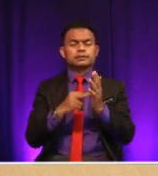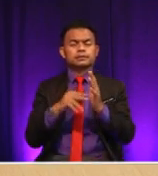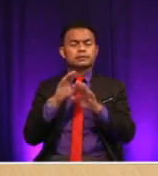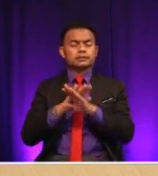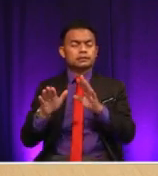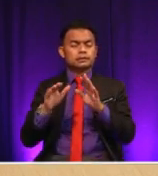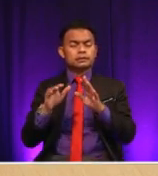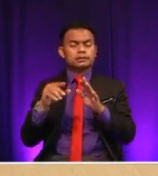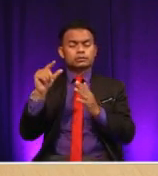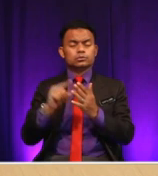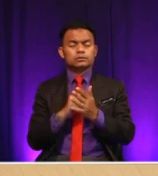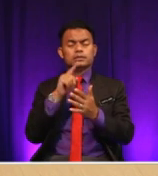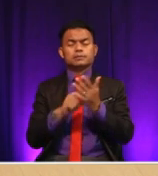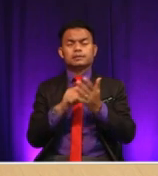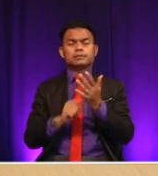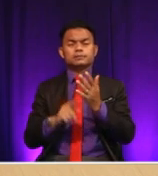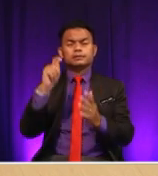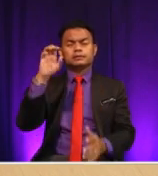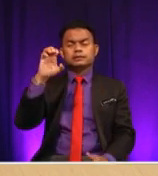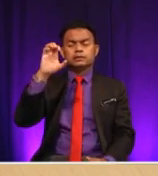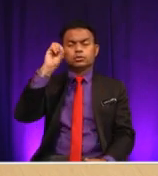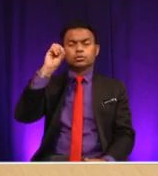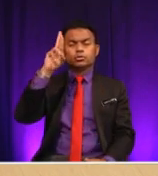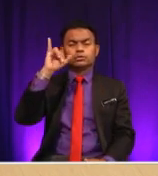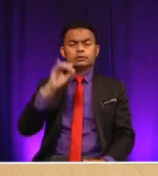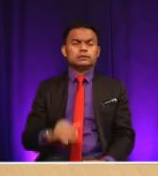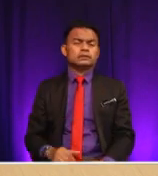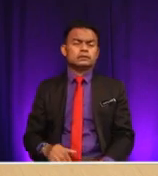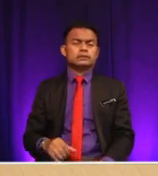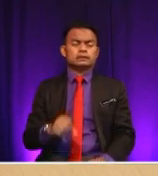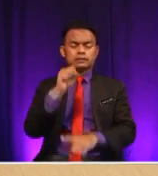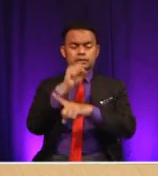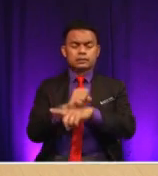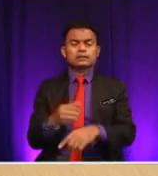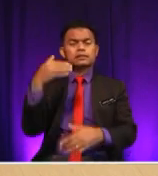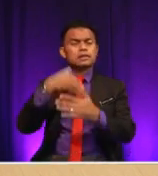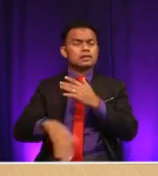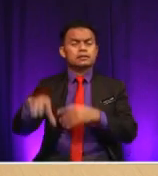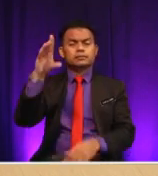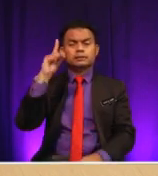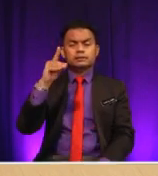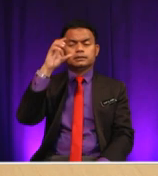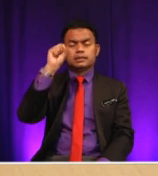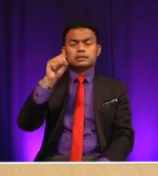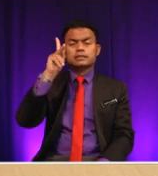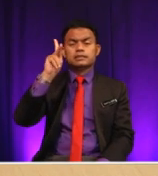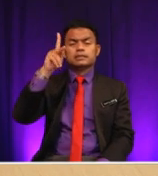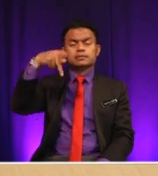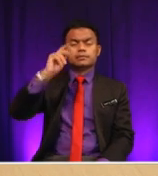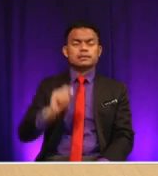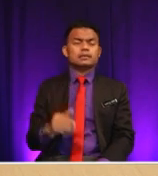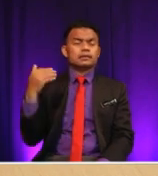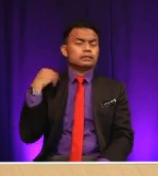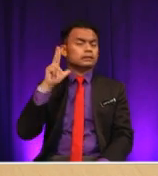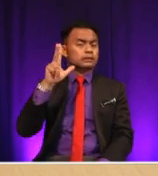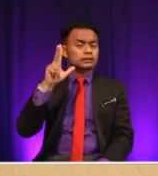teori-teori sastra dan dalam dsgp ada tiga cara kritikan yang boleh dibuat